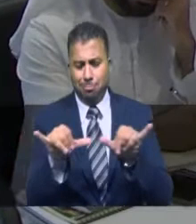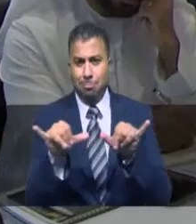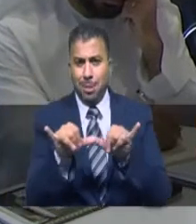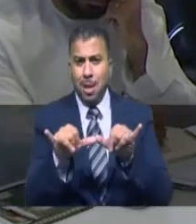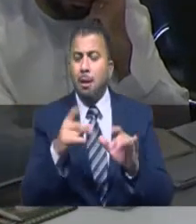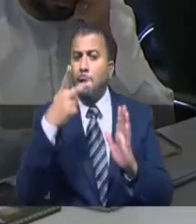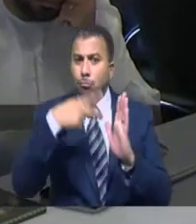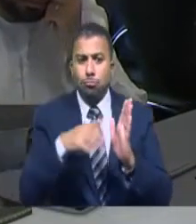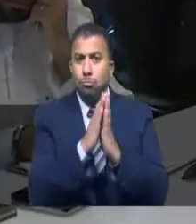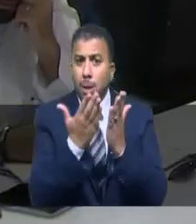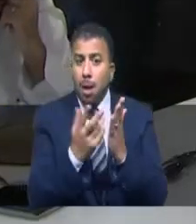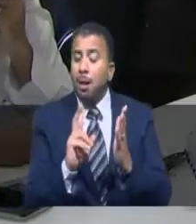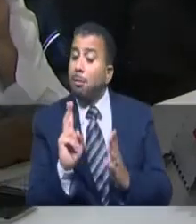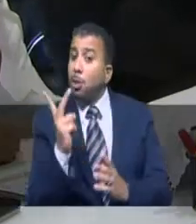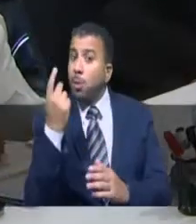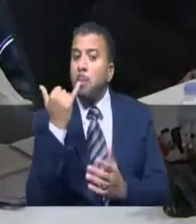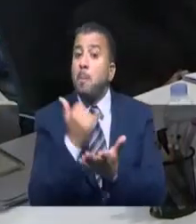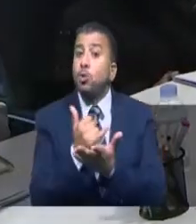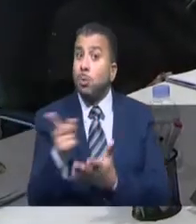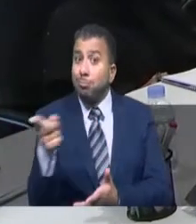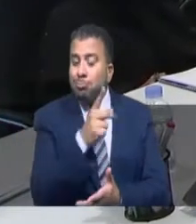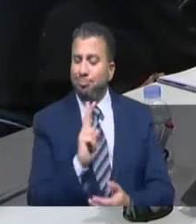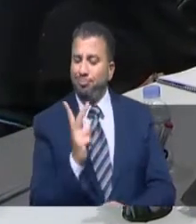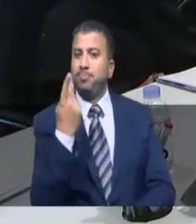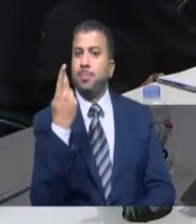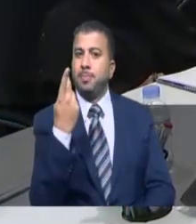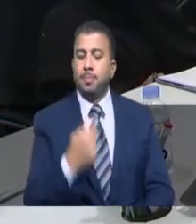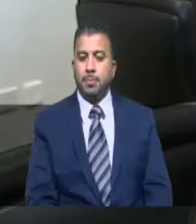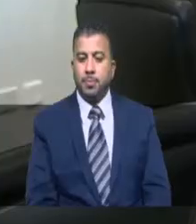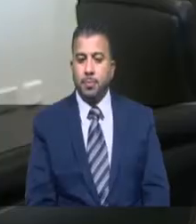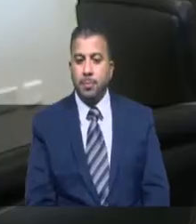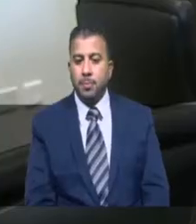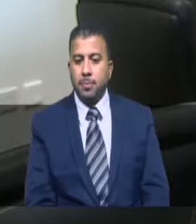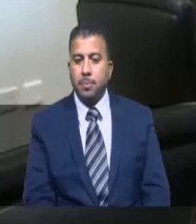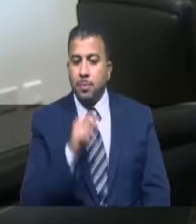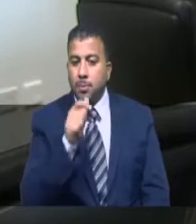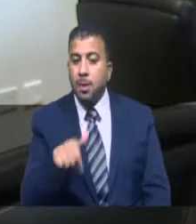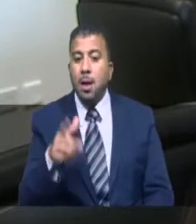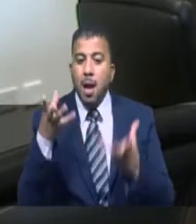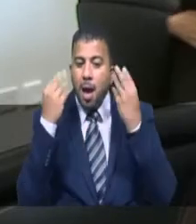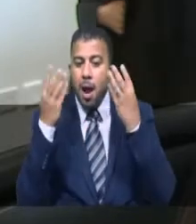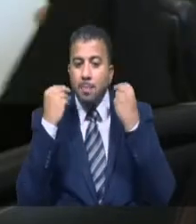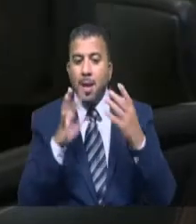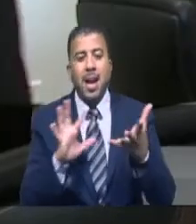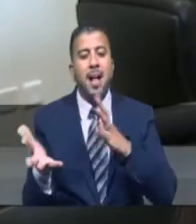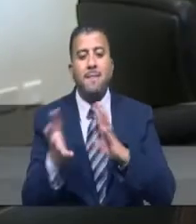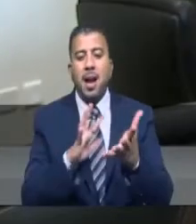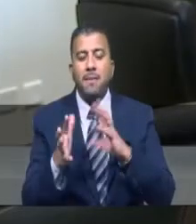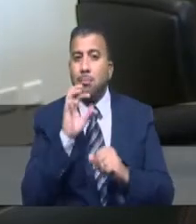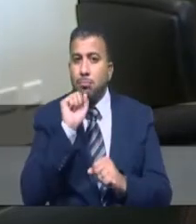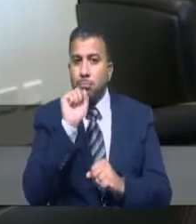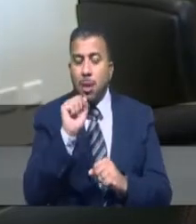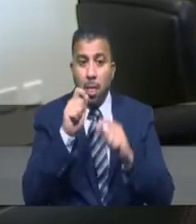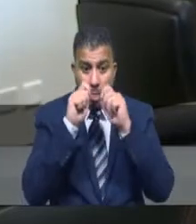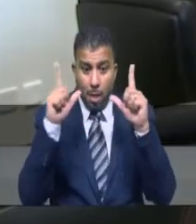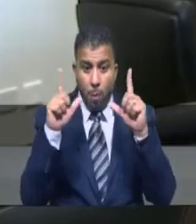الرسمية وتطوير مهارات المسؤولين. استفدنا منها لأنها علمتنا اليوم كيف أن احنا نكون محتوى